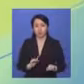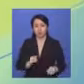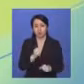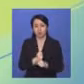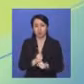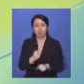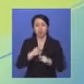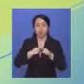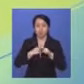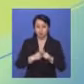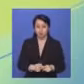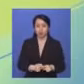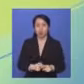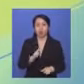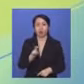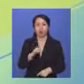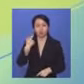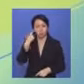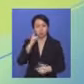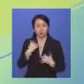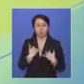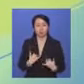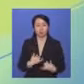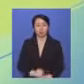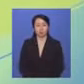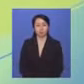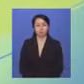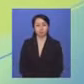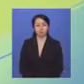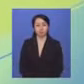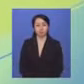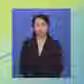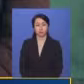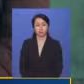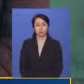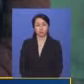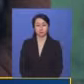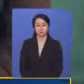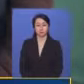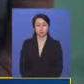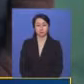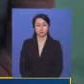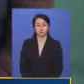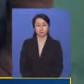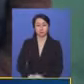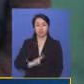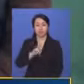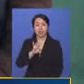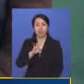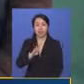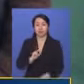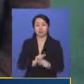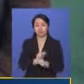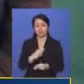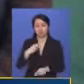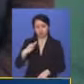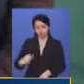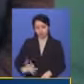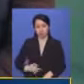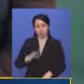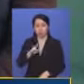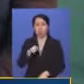Делает он это на постоянной основе. Как, узнаете из следующего материала. Кристина Сафонова воспитывает сына Сережу.